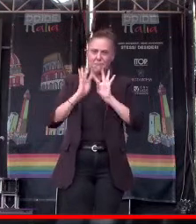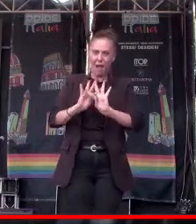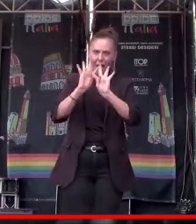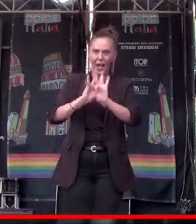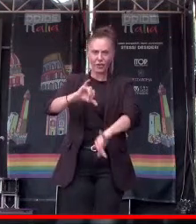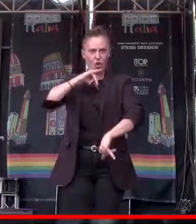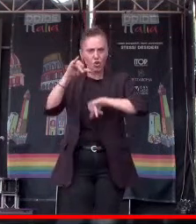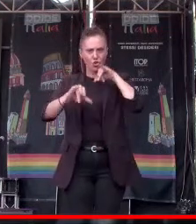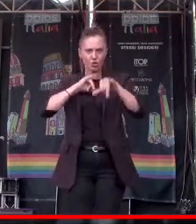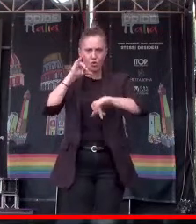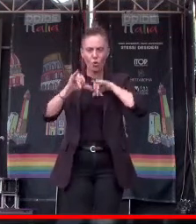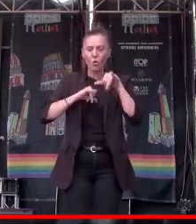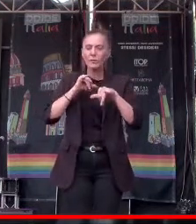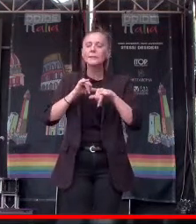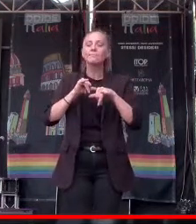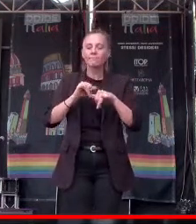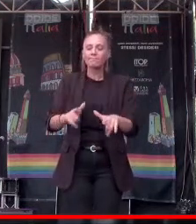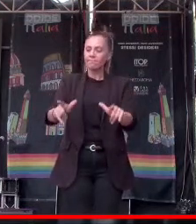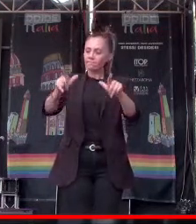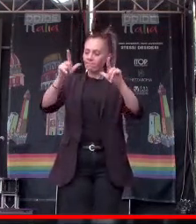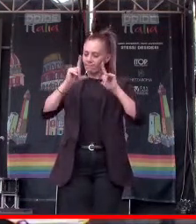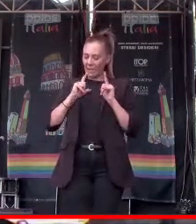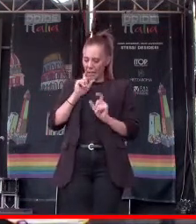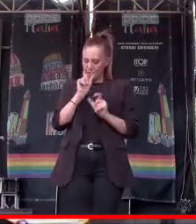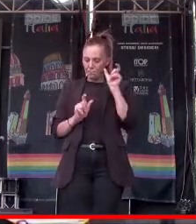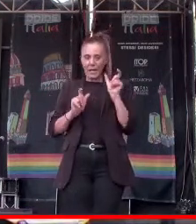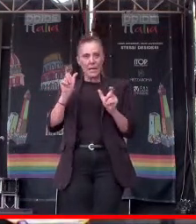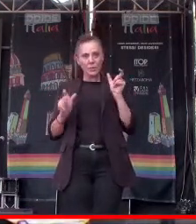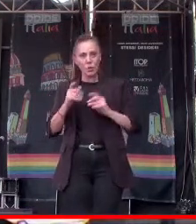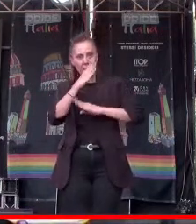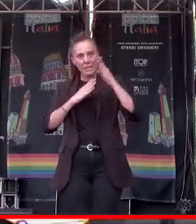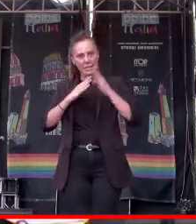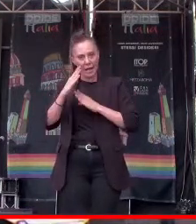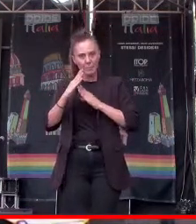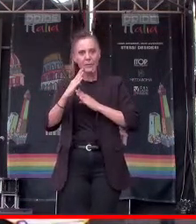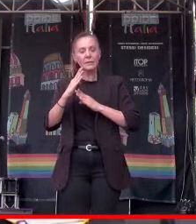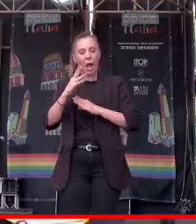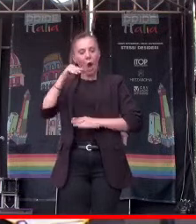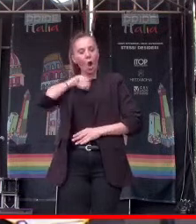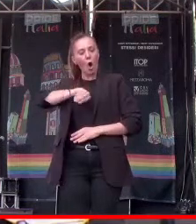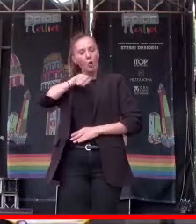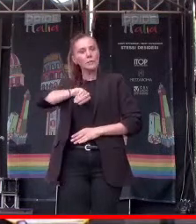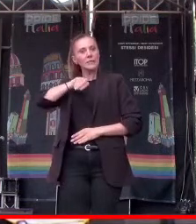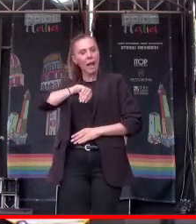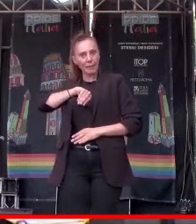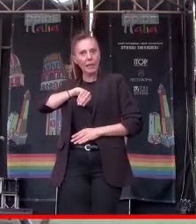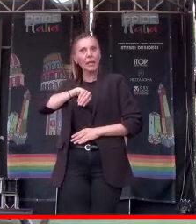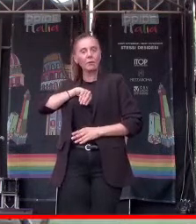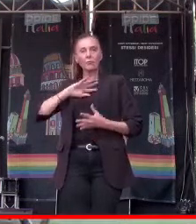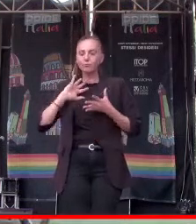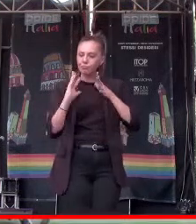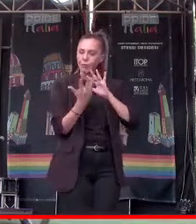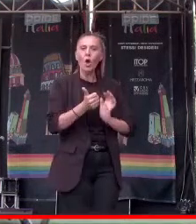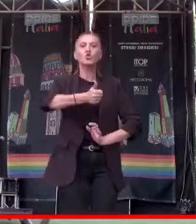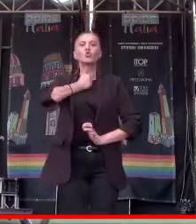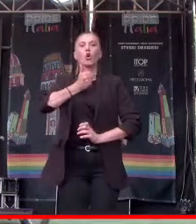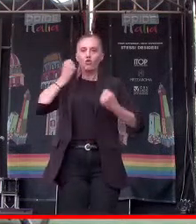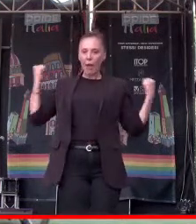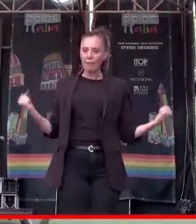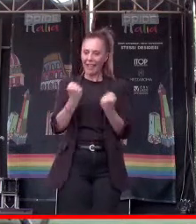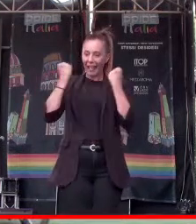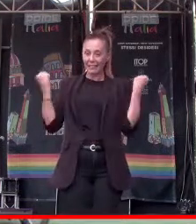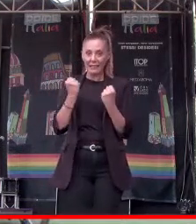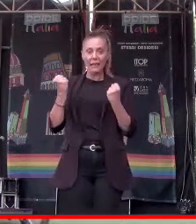hanno dato poi la consapevolezza alle persone con disabilità di essere dei soggetti attivi, non più oggetti